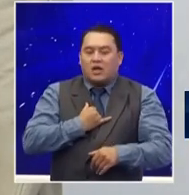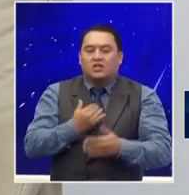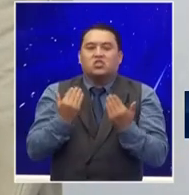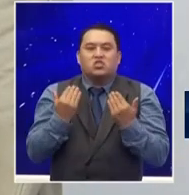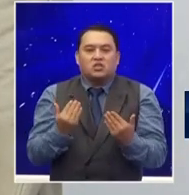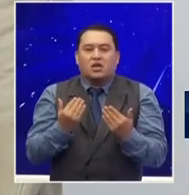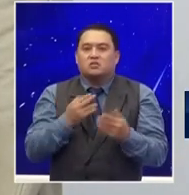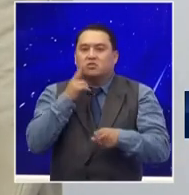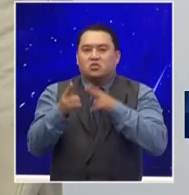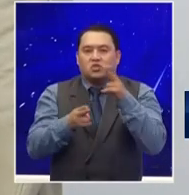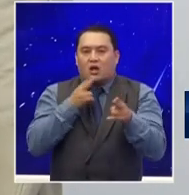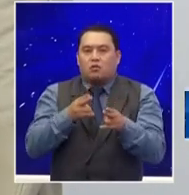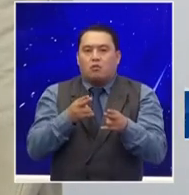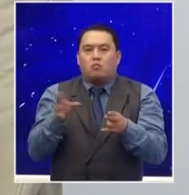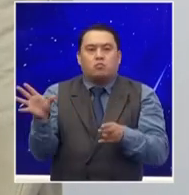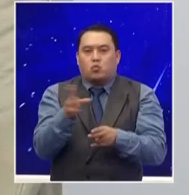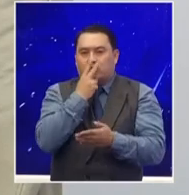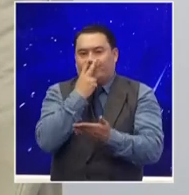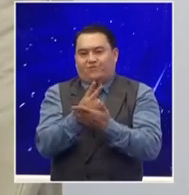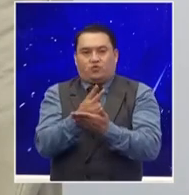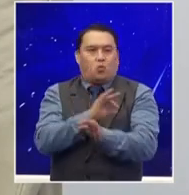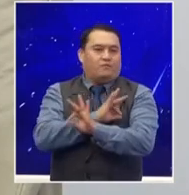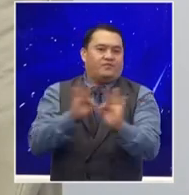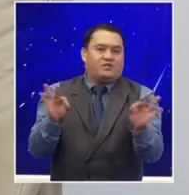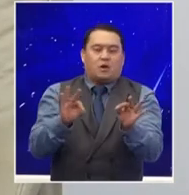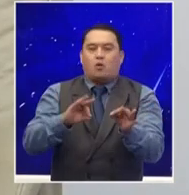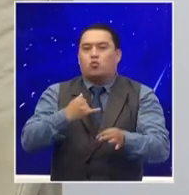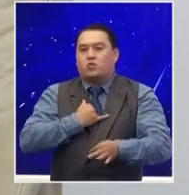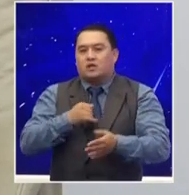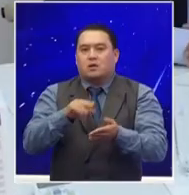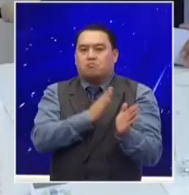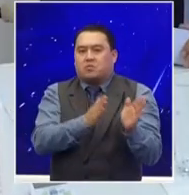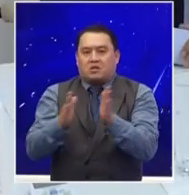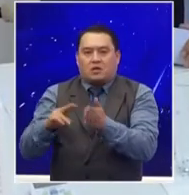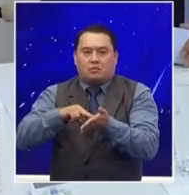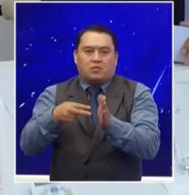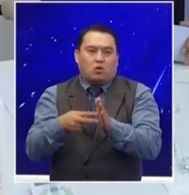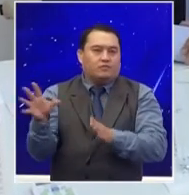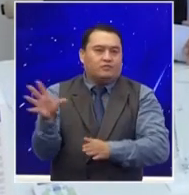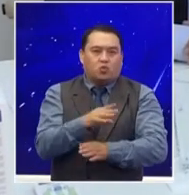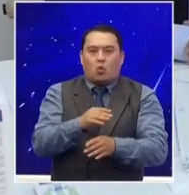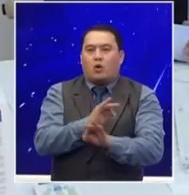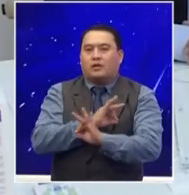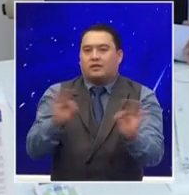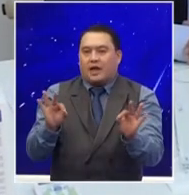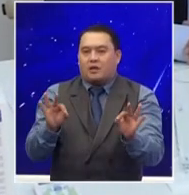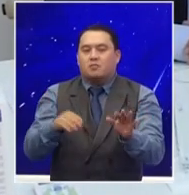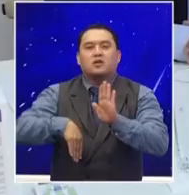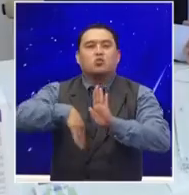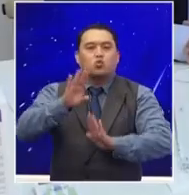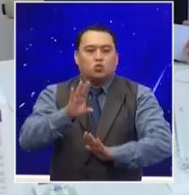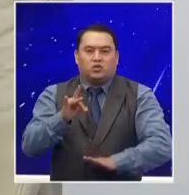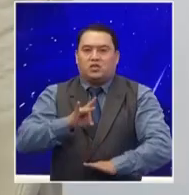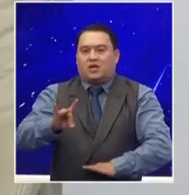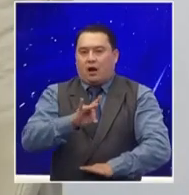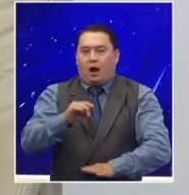день все это очень доступно, открыто. Мы в этом плане навели порядок. По кассодержанию мы являемся лучшими в